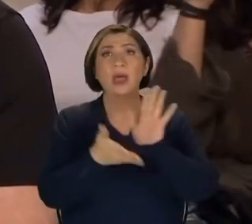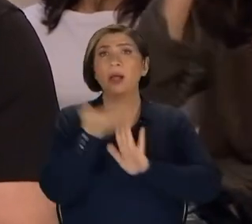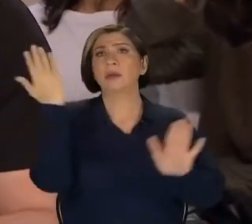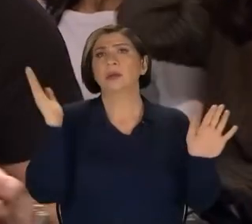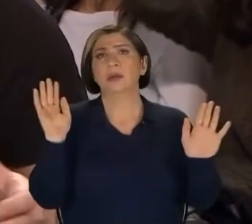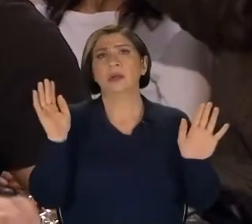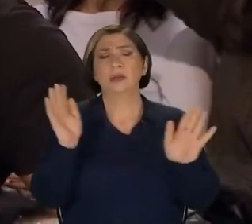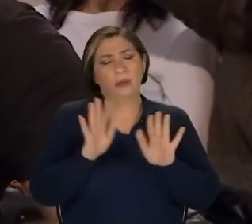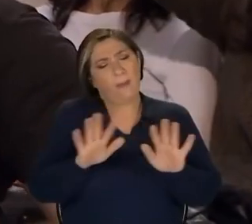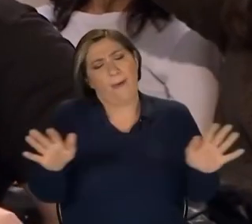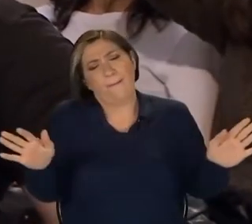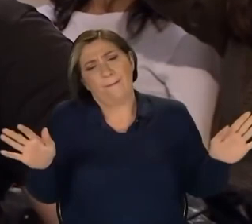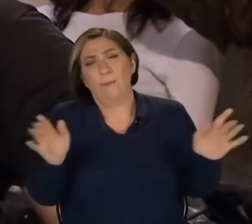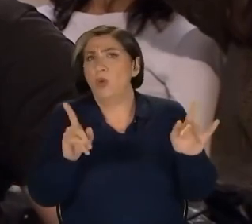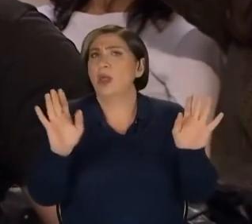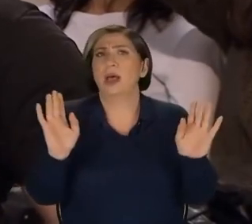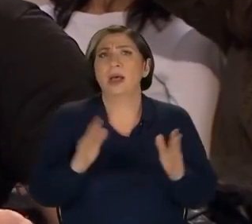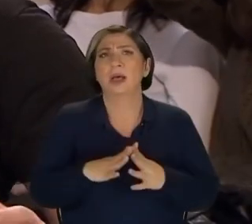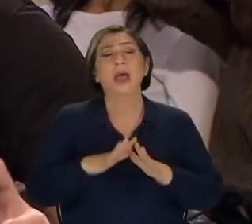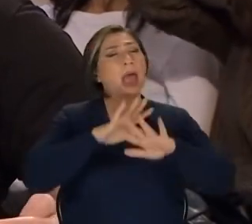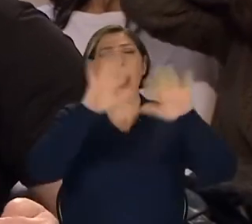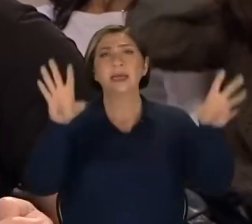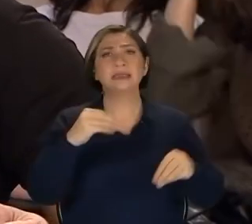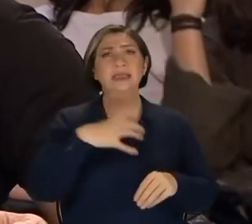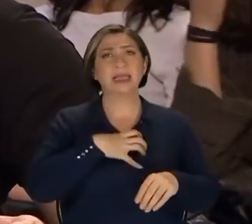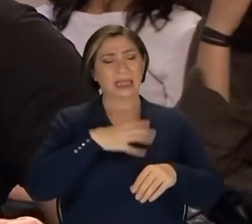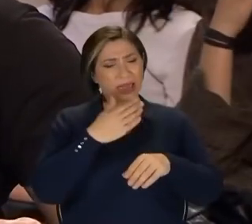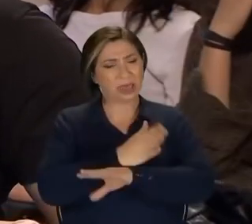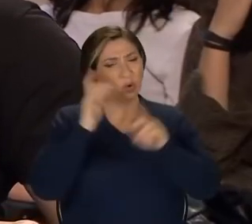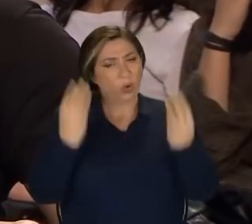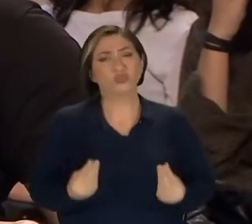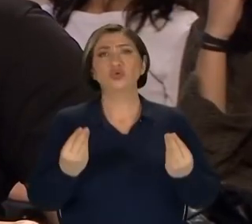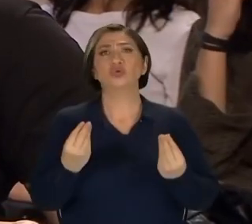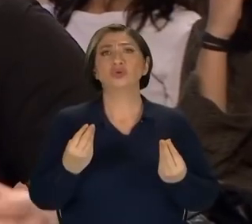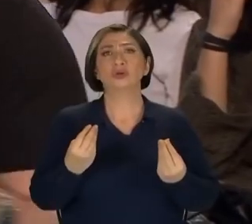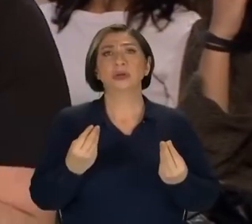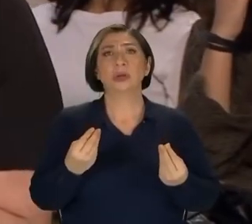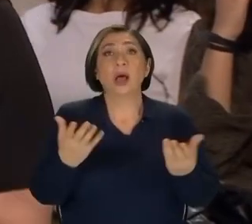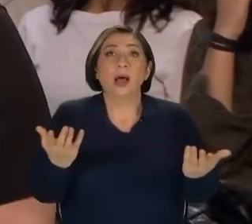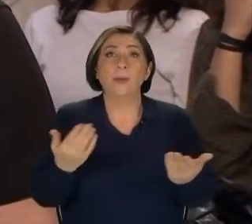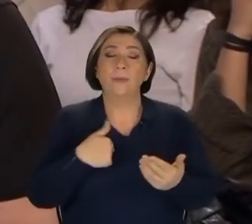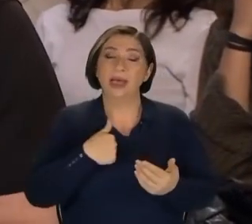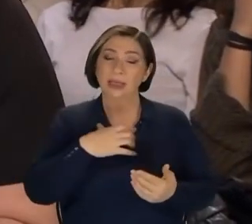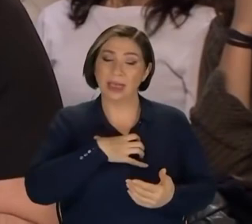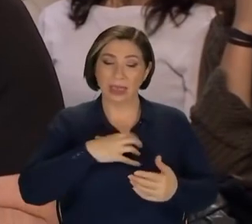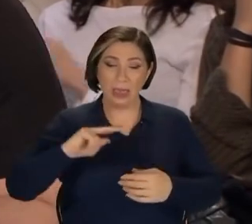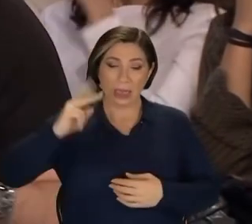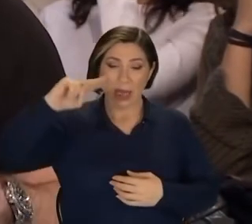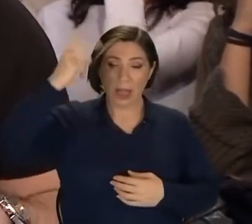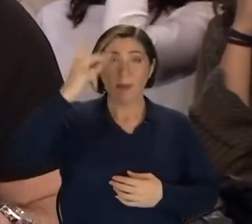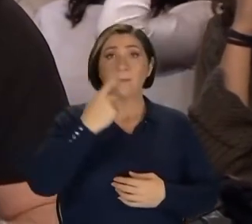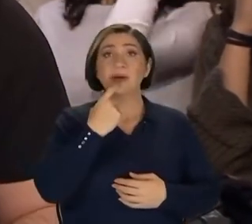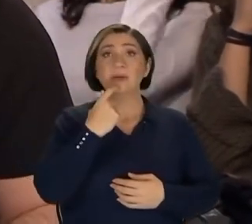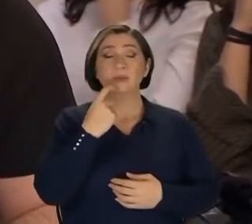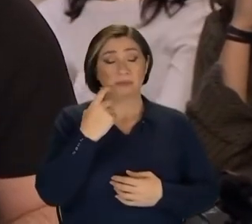kalktı. Tamamdır yani, böyledir yani. Herkes kendini gerçekleştirmiş. Halbuki ben mesela kendi kariyerime bakıyorum